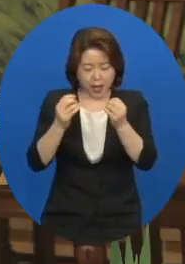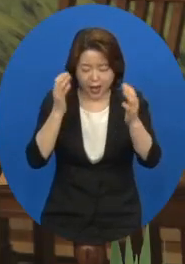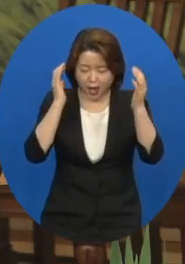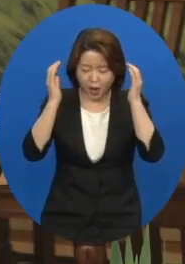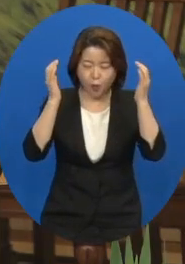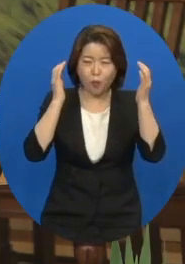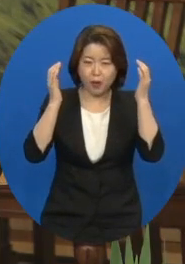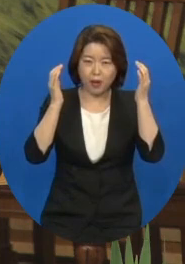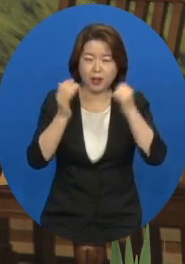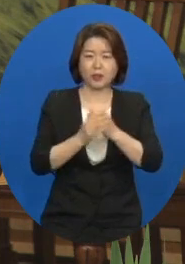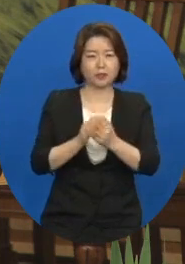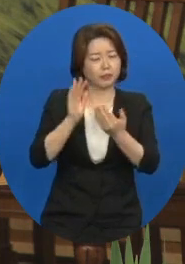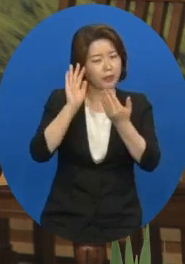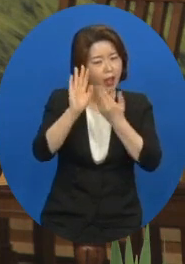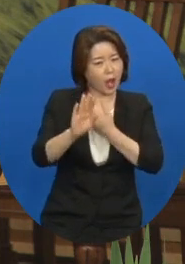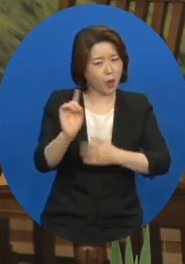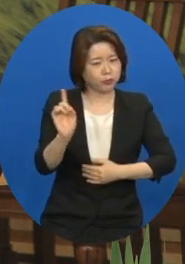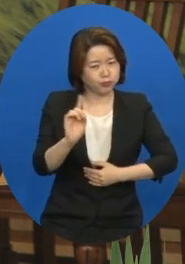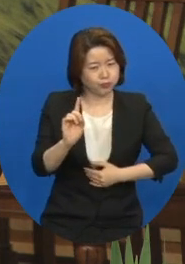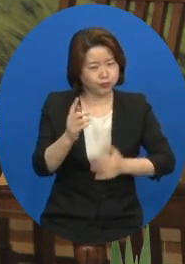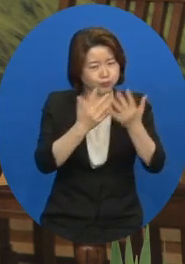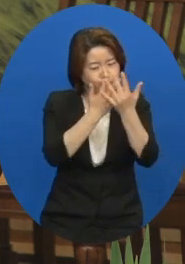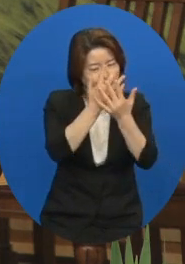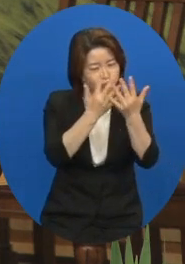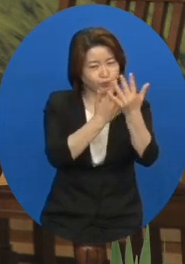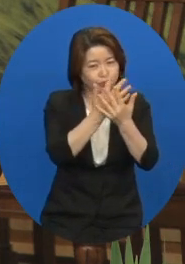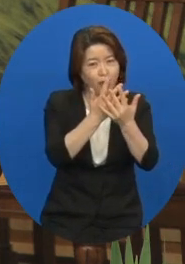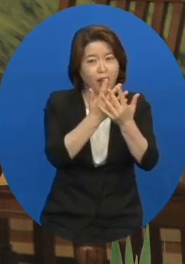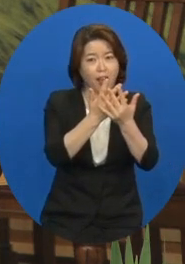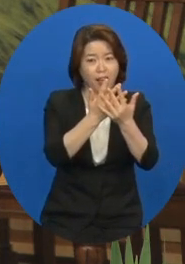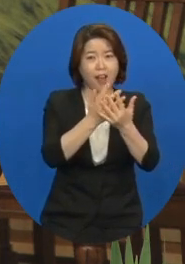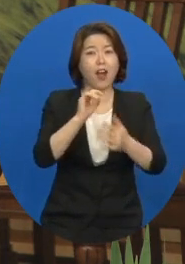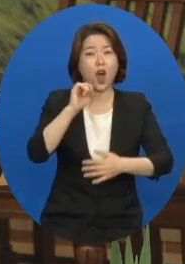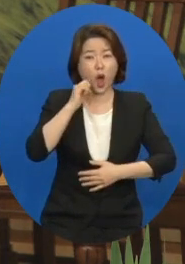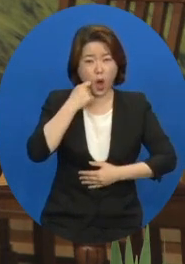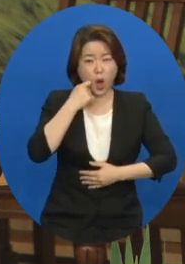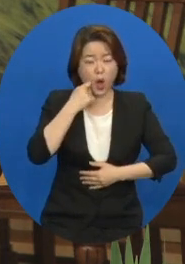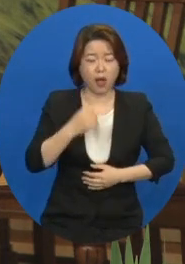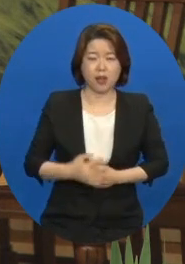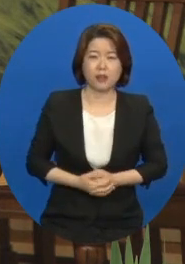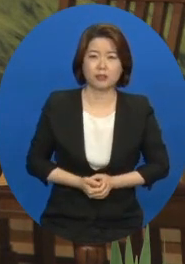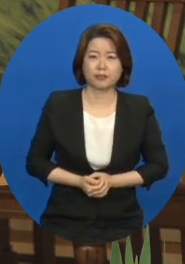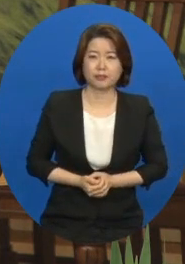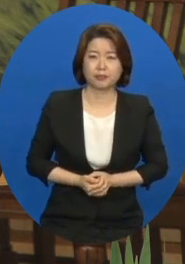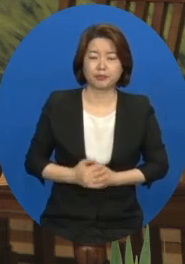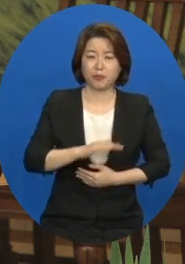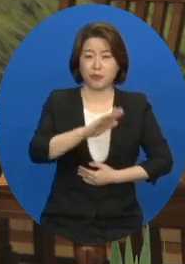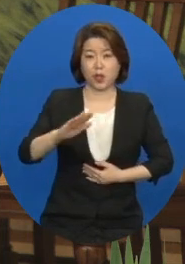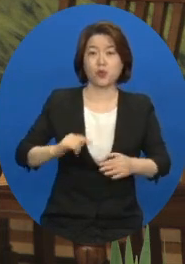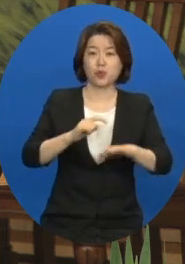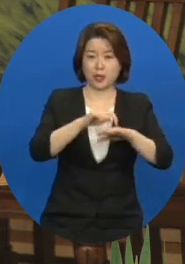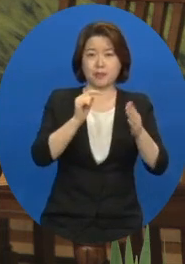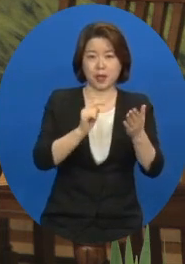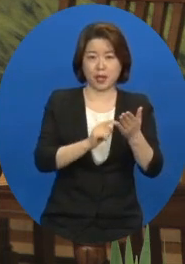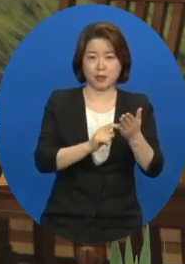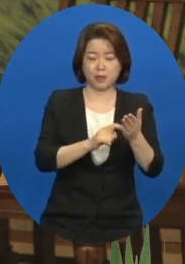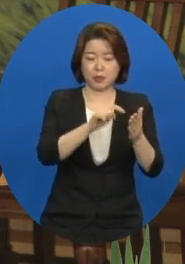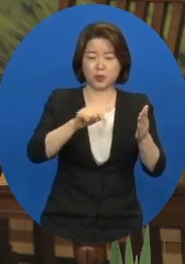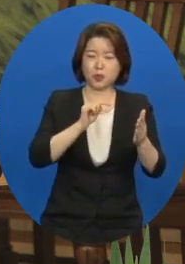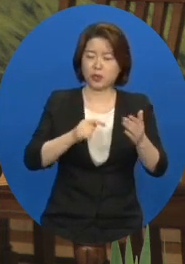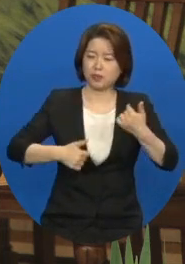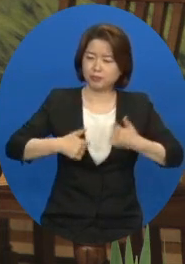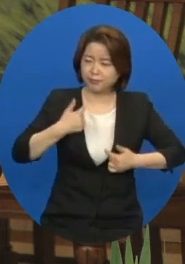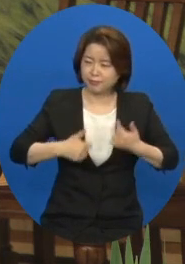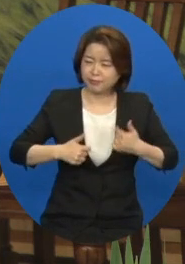혼란스럽고 또 앞으로 어떻게 될지 예측도 쉽지 않은 때 우리 마음도 기쁨이